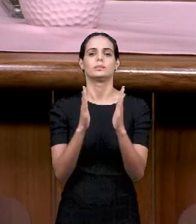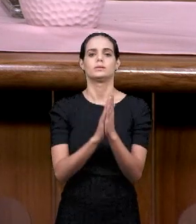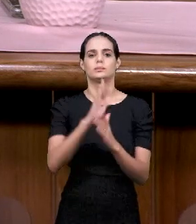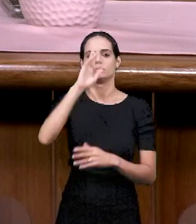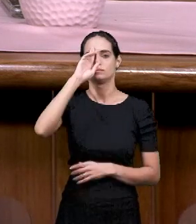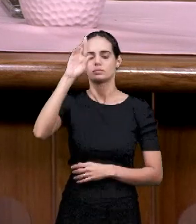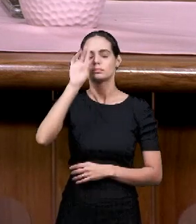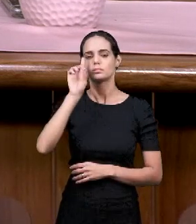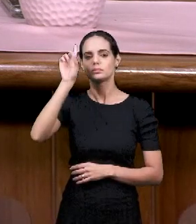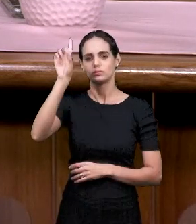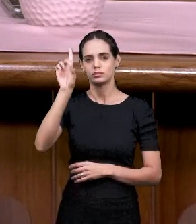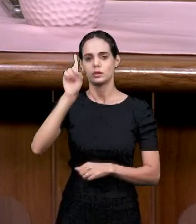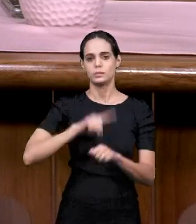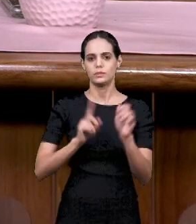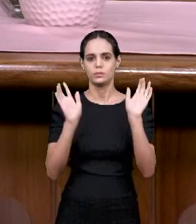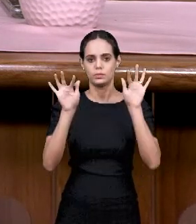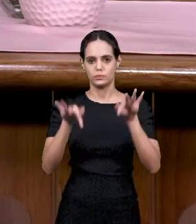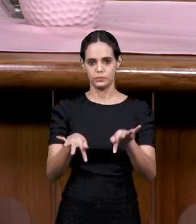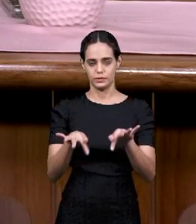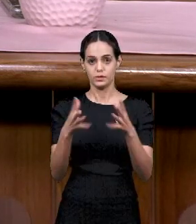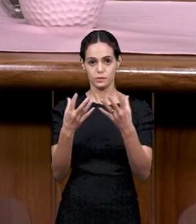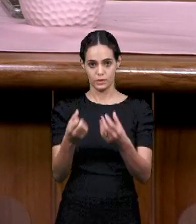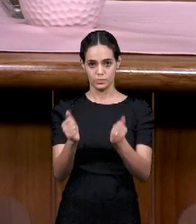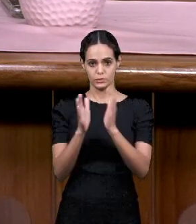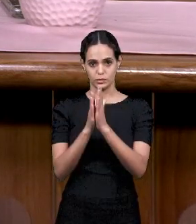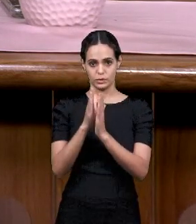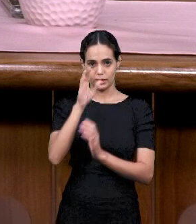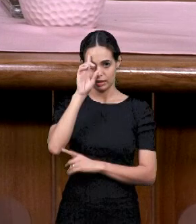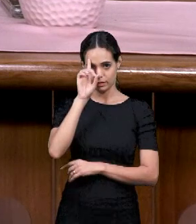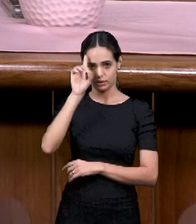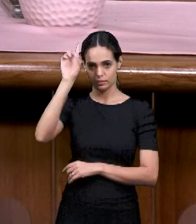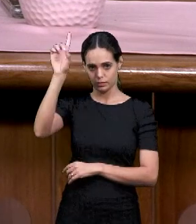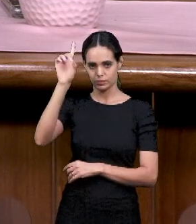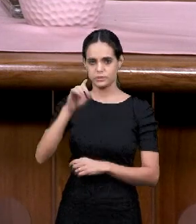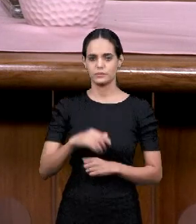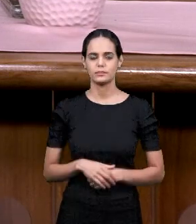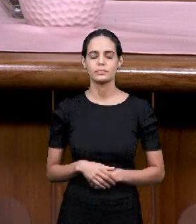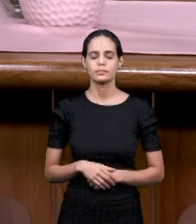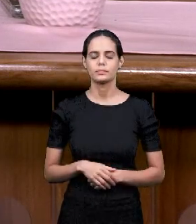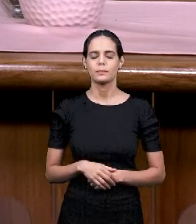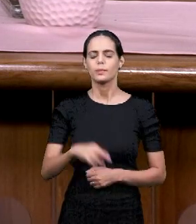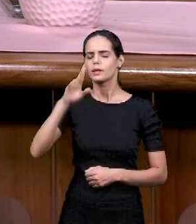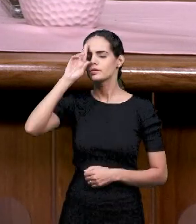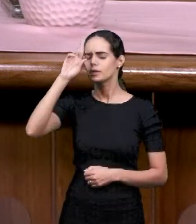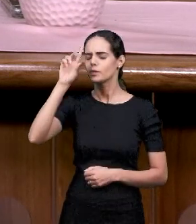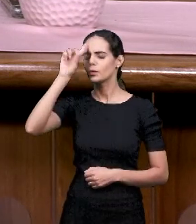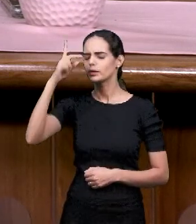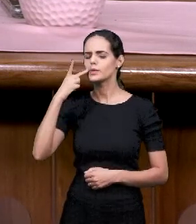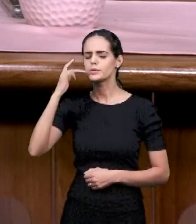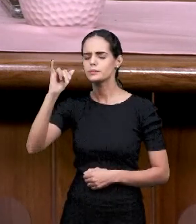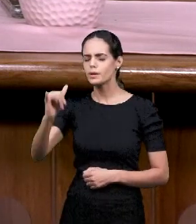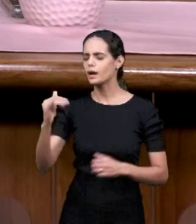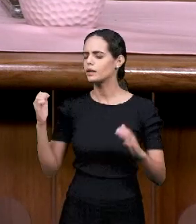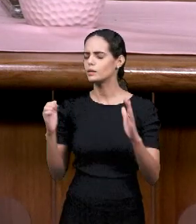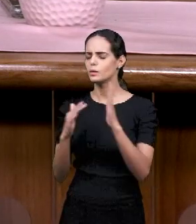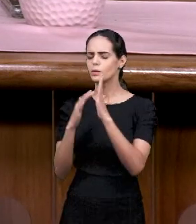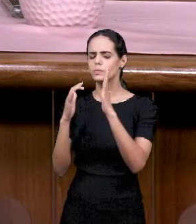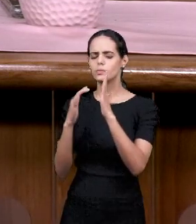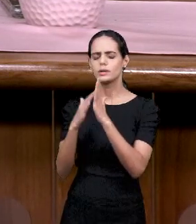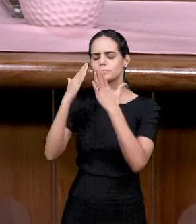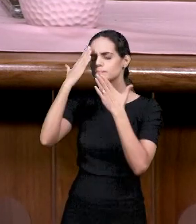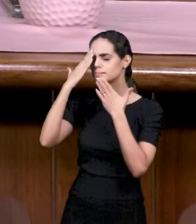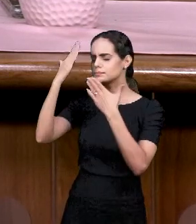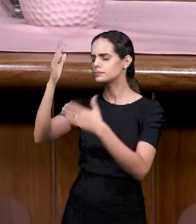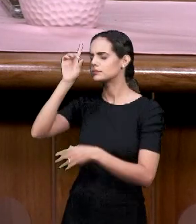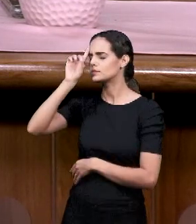Seigneur notre Dieu pour finir. Prions au Seigneur notre Dieu. Seigneur notre Dieu et Père, nous te louons, nous bénissons à toi pour